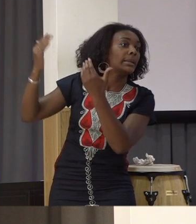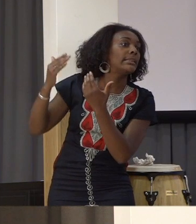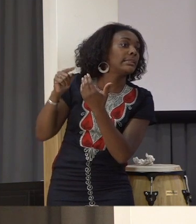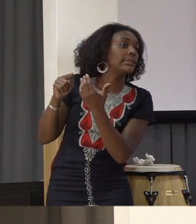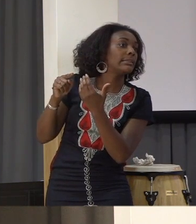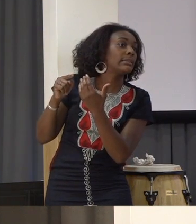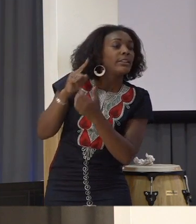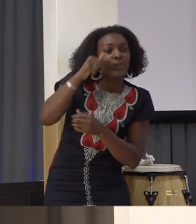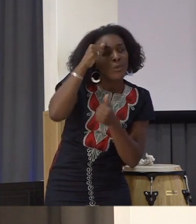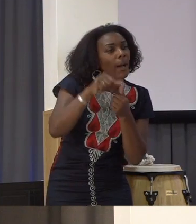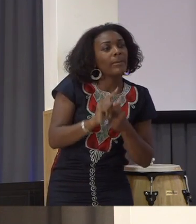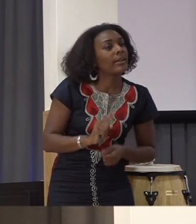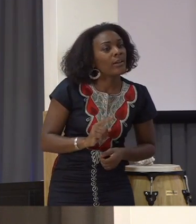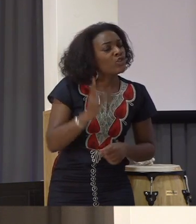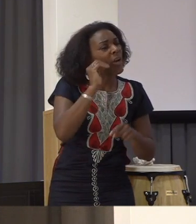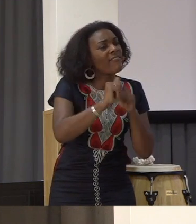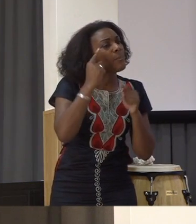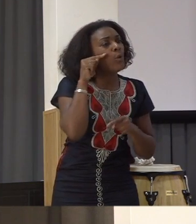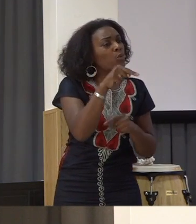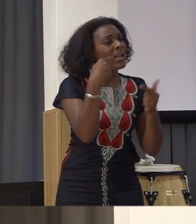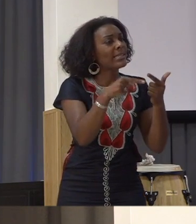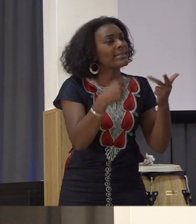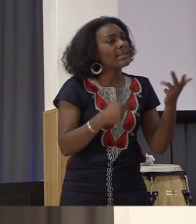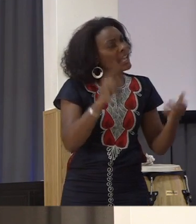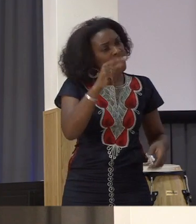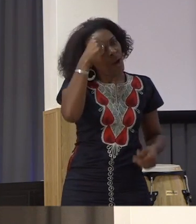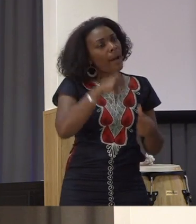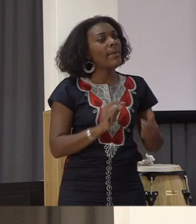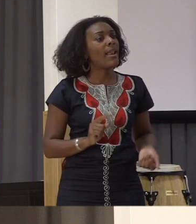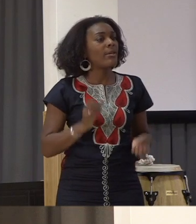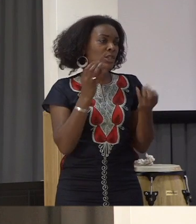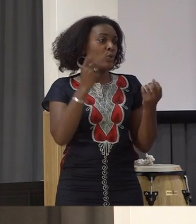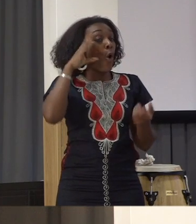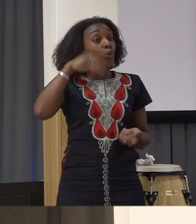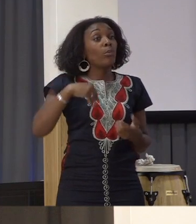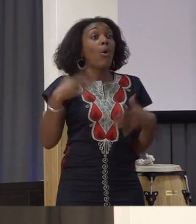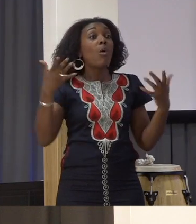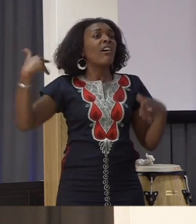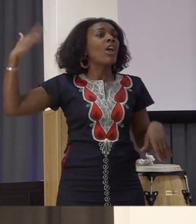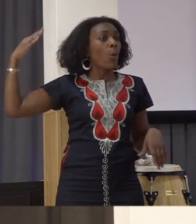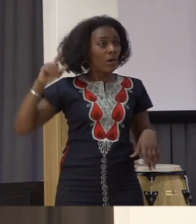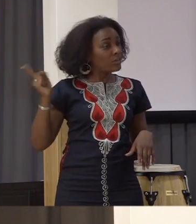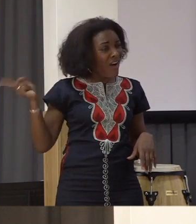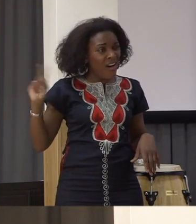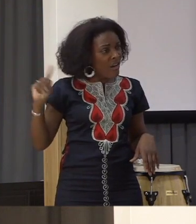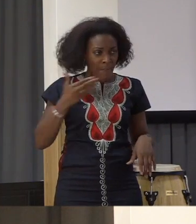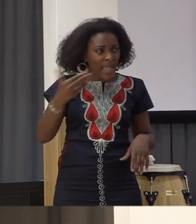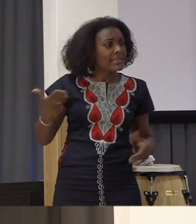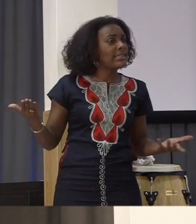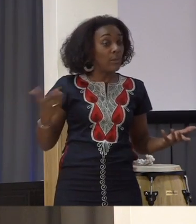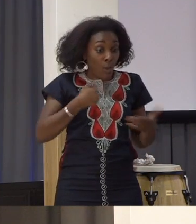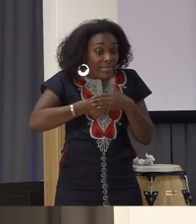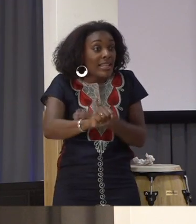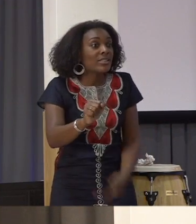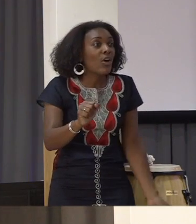Rappelle-toi de ce que Dieu a fait pour toi. Rappelle-toi de ses bienfaits pour ta vie. Rappelle-toi, tu peux le bénir pour le jour où tu es venu au